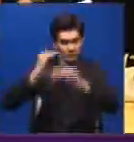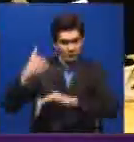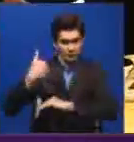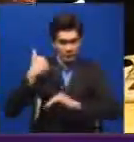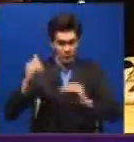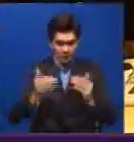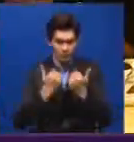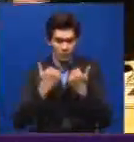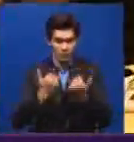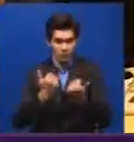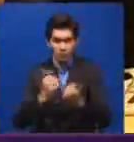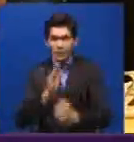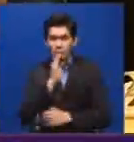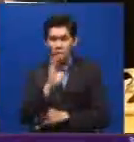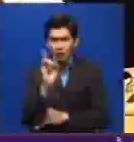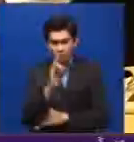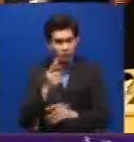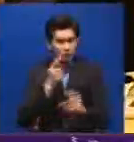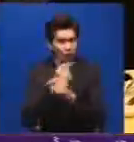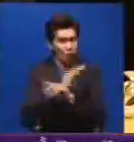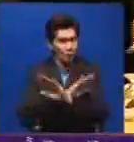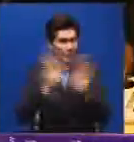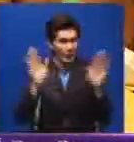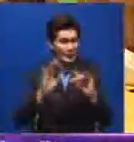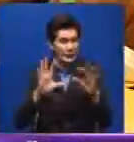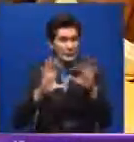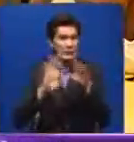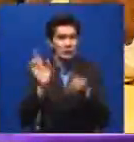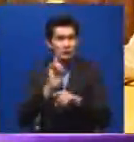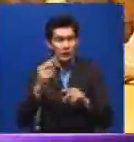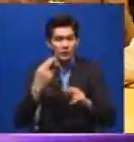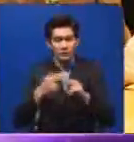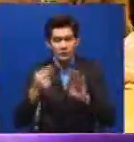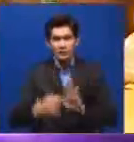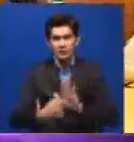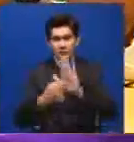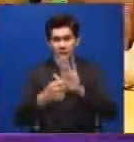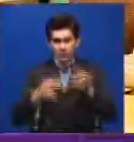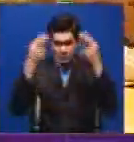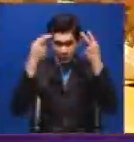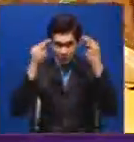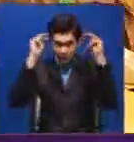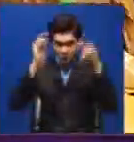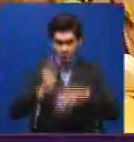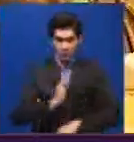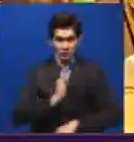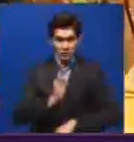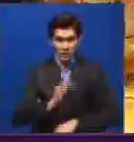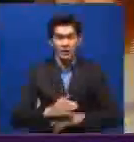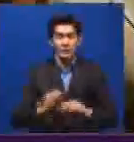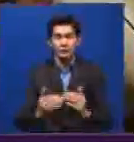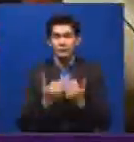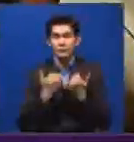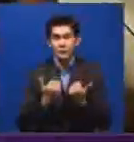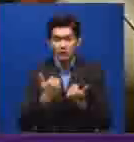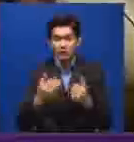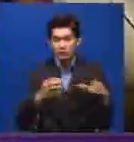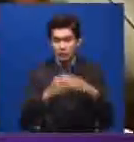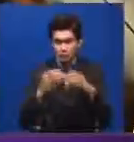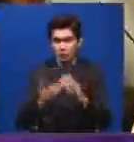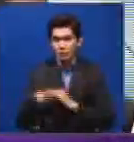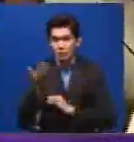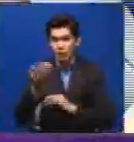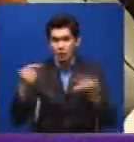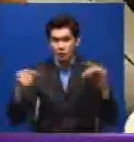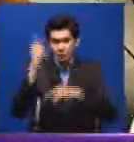นะคะพลเอกเปรมปฏิเสธที่จะตอบคำถามถึงการถูกเสนอชื่อเป็นนายกรัฐมนตรีคนกลางส่วนที่มีบางกลุ่มเรียกร้อง